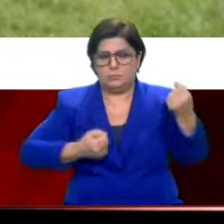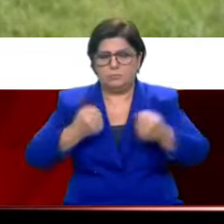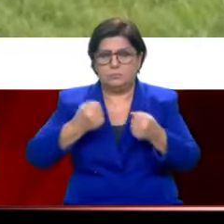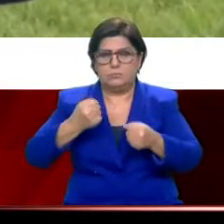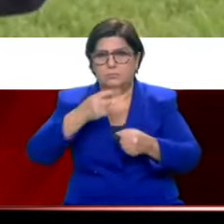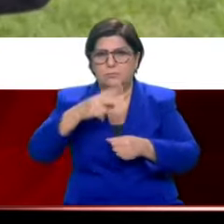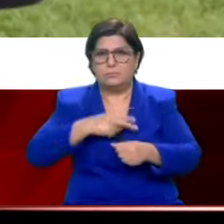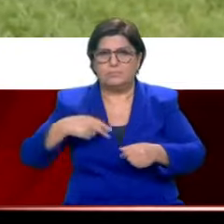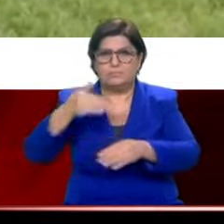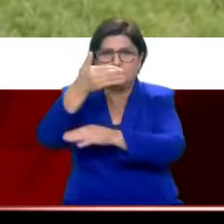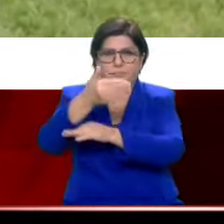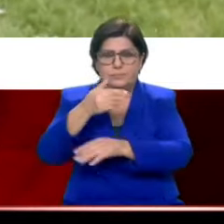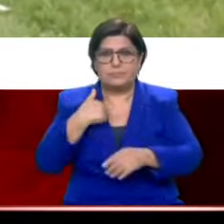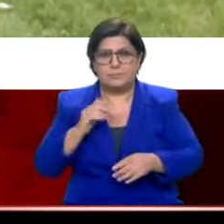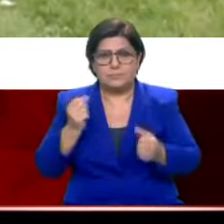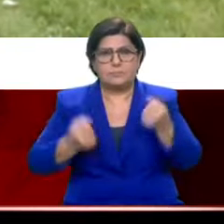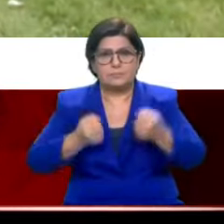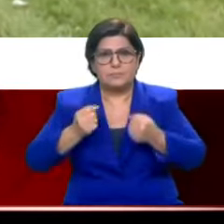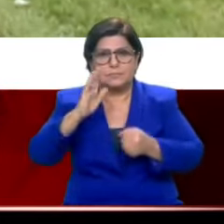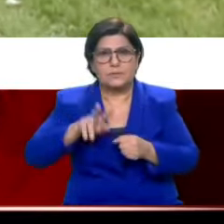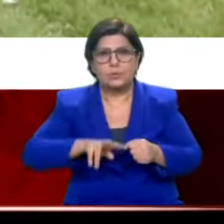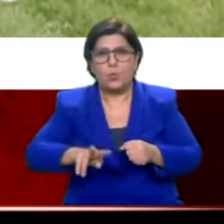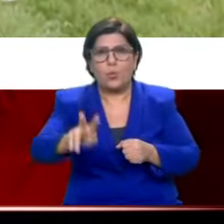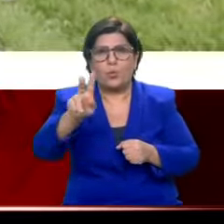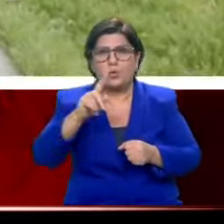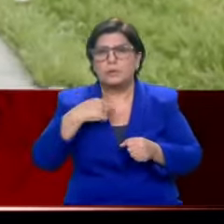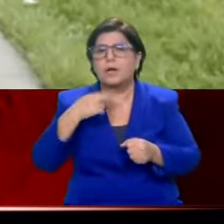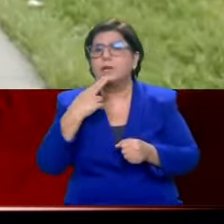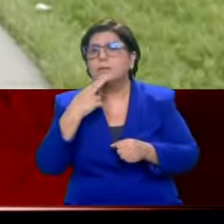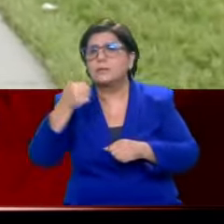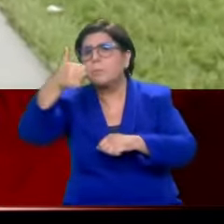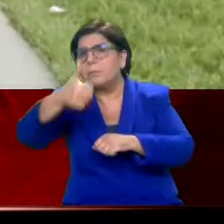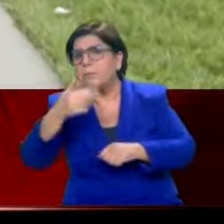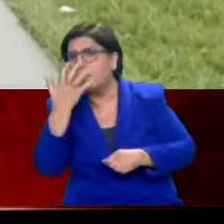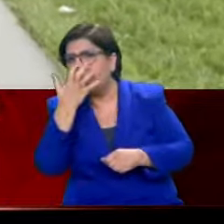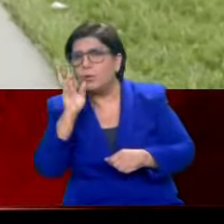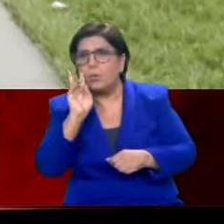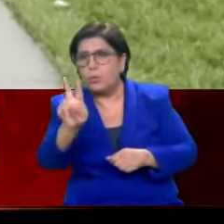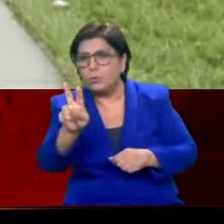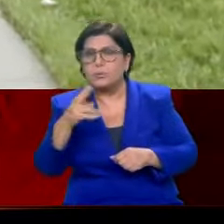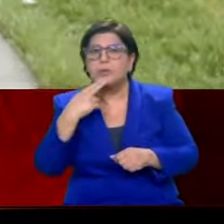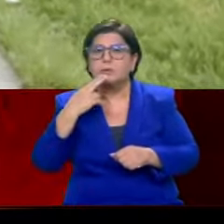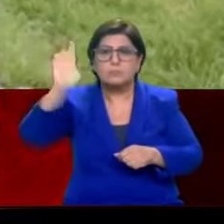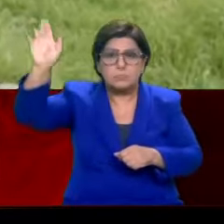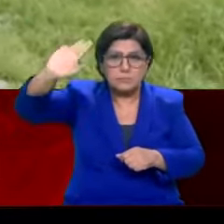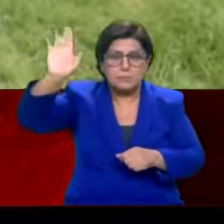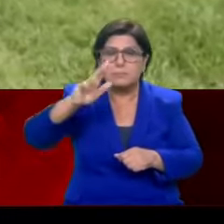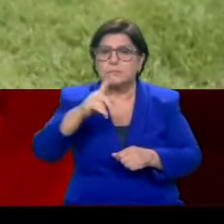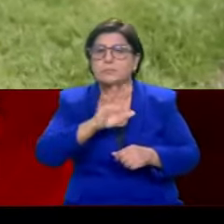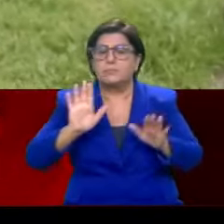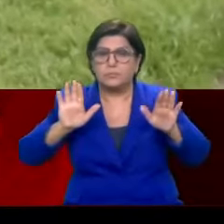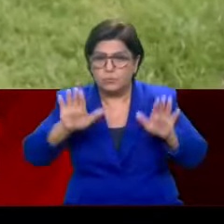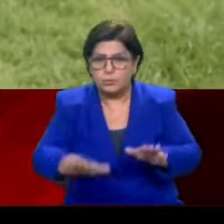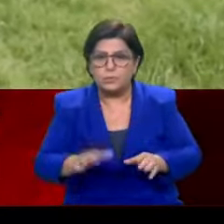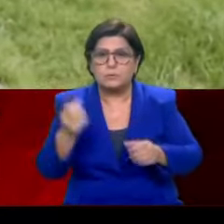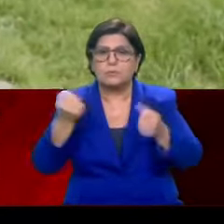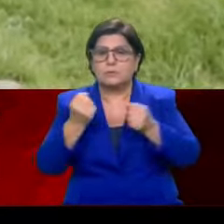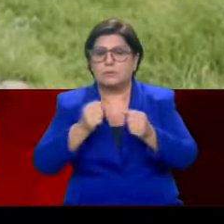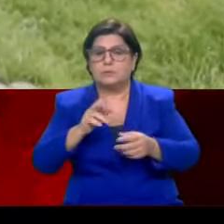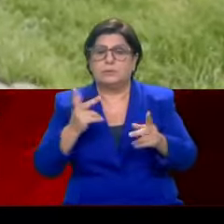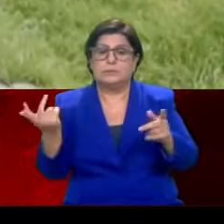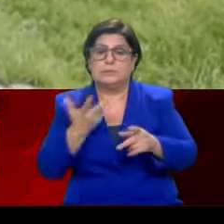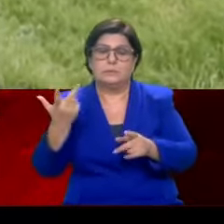Bir yokuştan aşağı indiği sırada yol kenarında bekleyen bir kadın elini kaldırdı, taksiyi durdurdu. Kapıyı açtı, hızlıca içeri